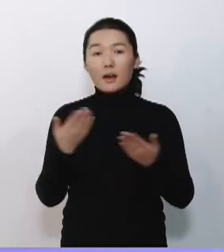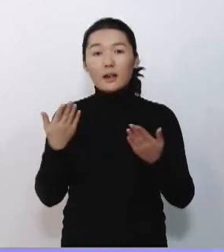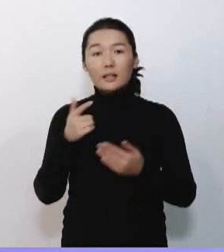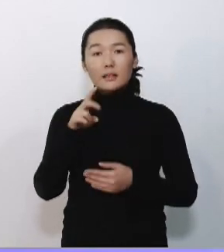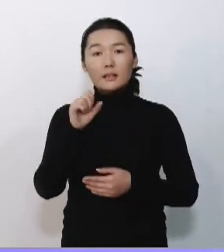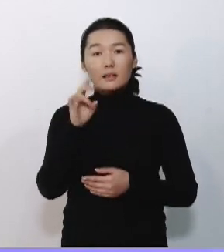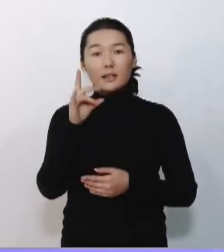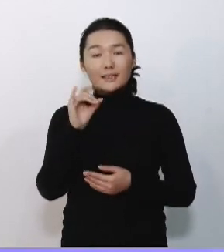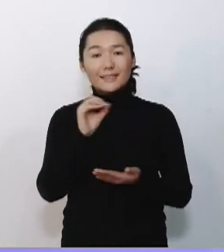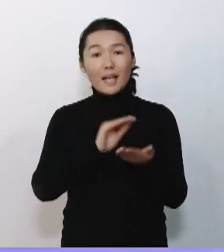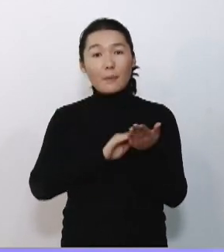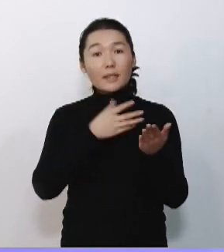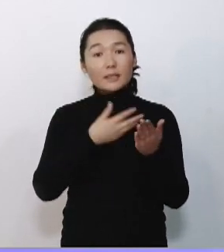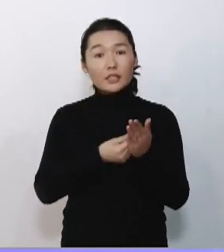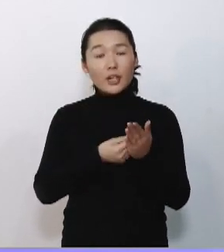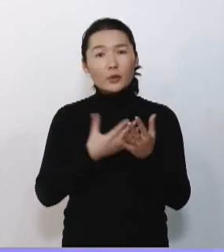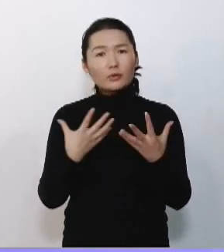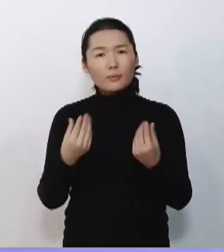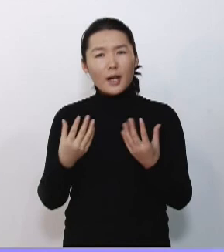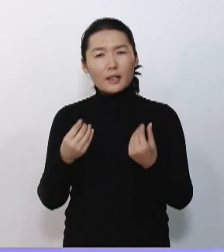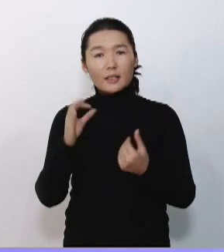гласные обозначают мягкость согласного?